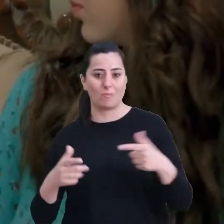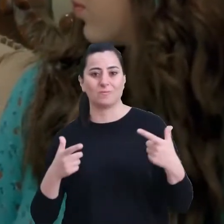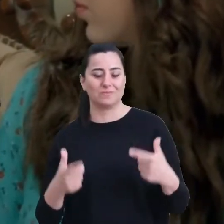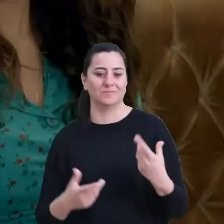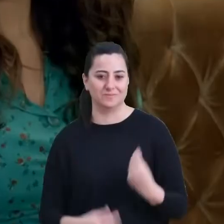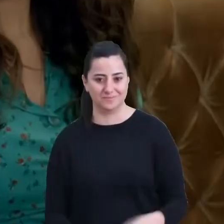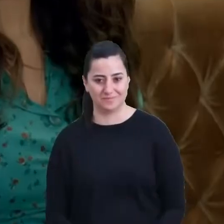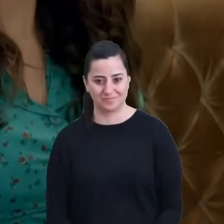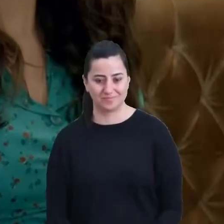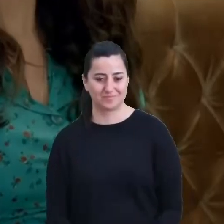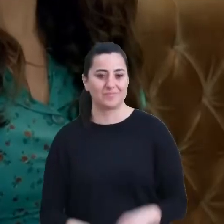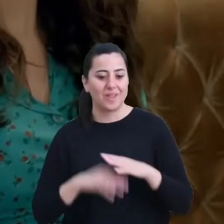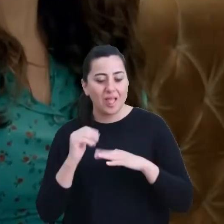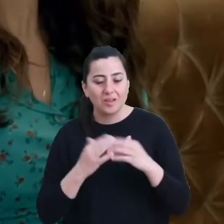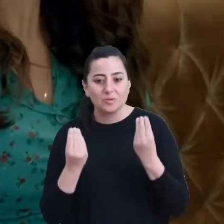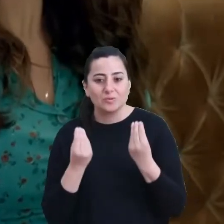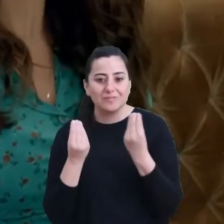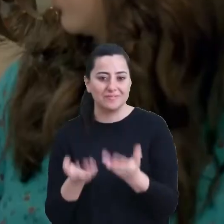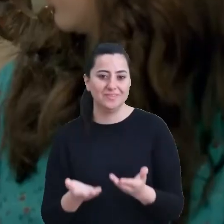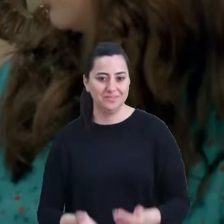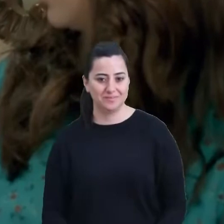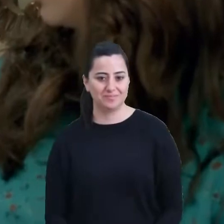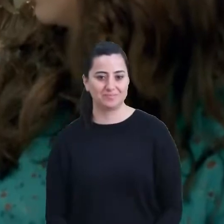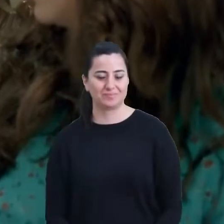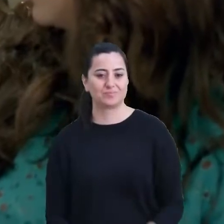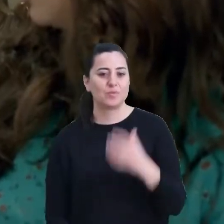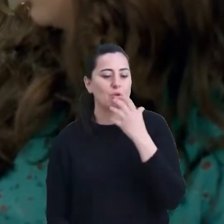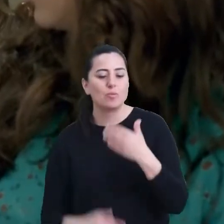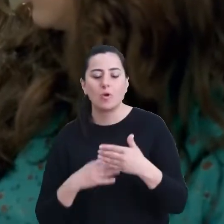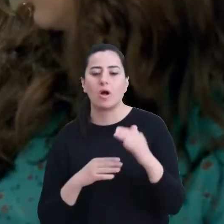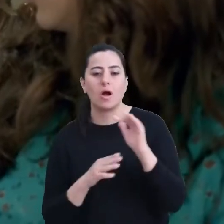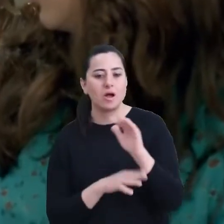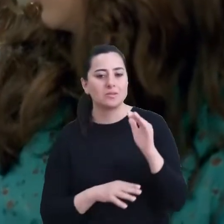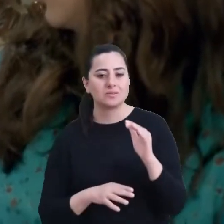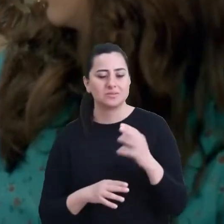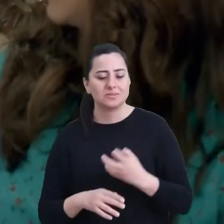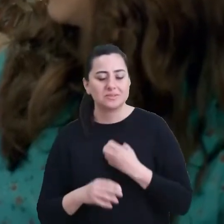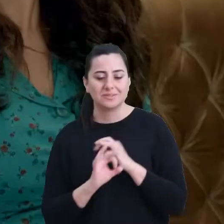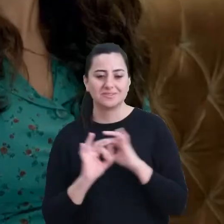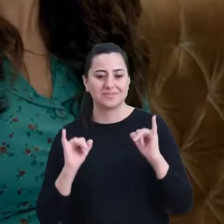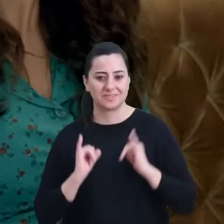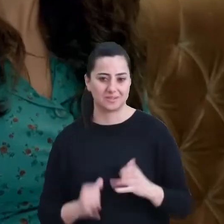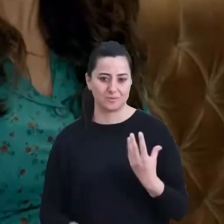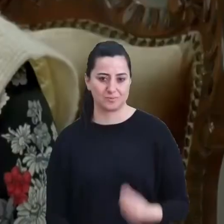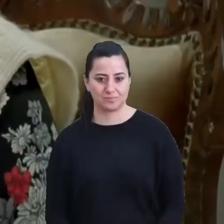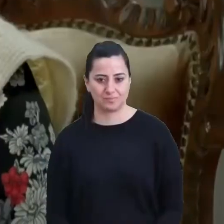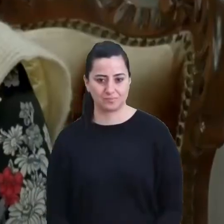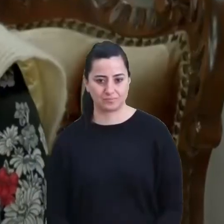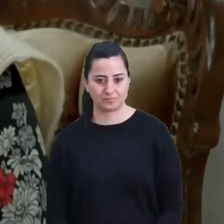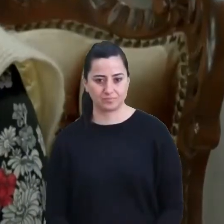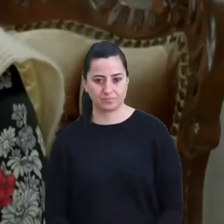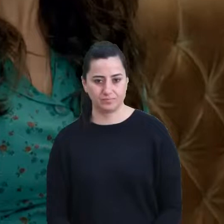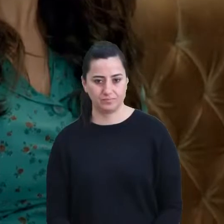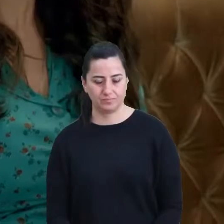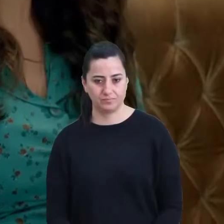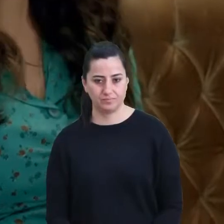şey demiyor. El üstünde tutarlar seni. Ömrü hayatında sıkıntı yüzü görmezsin. Naciye bak diye